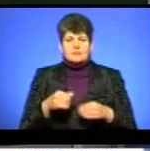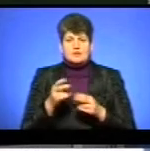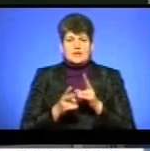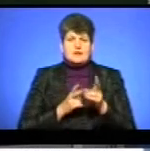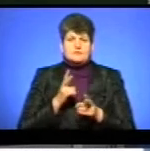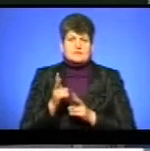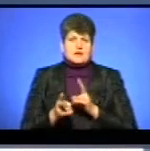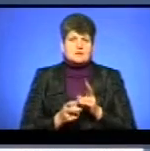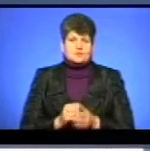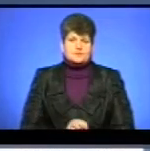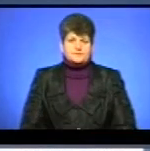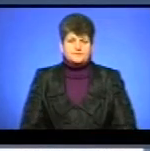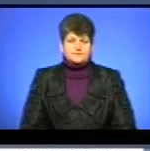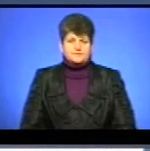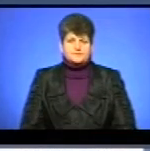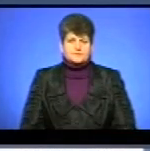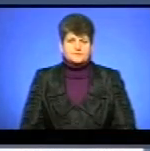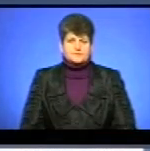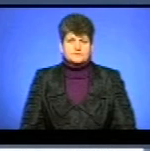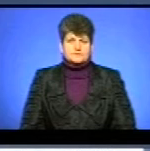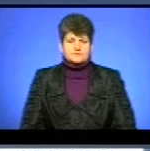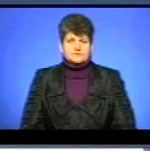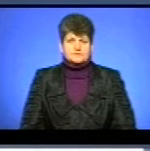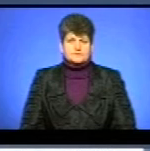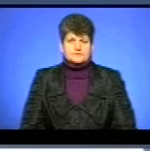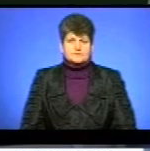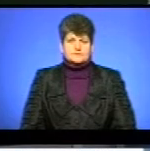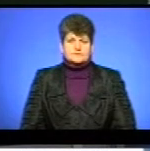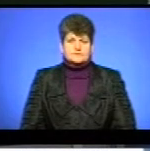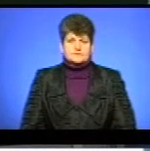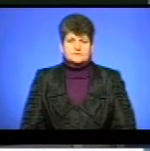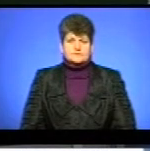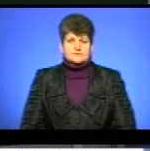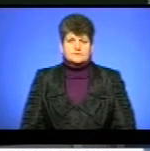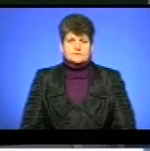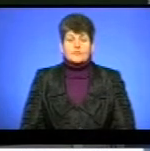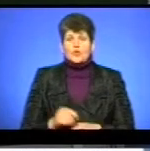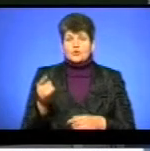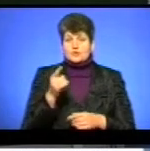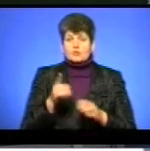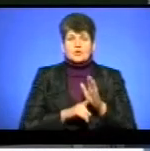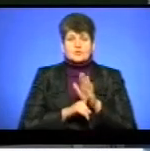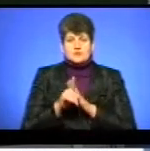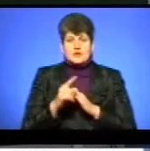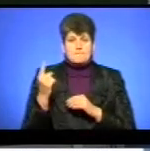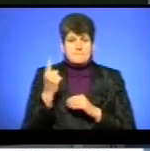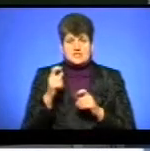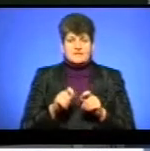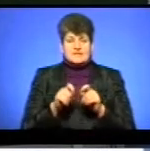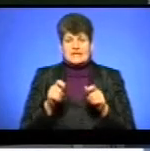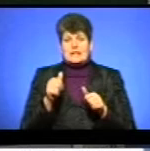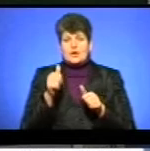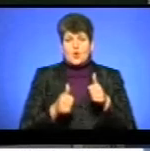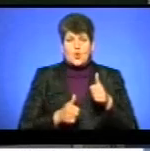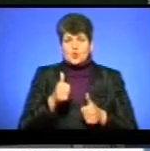апеляцію. У Тернополі розпочався перший відкритий